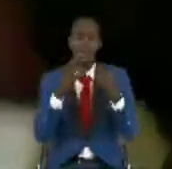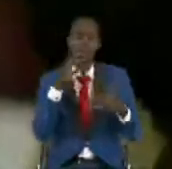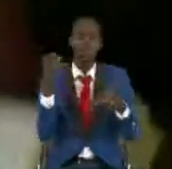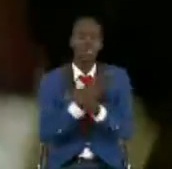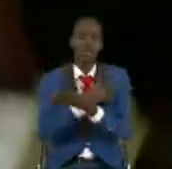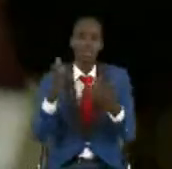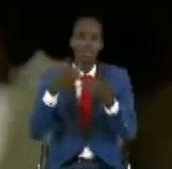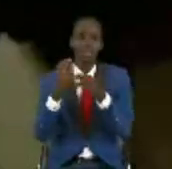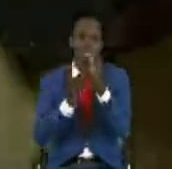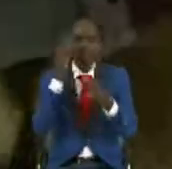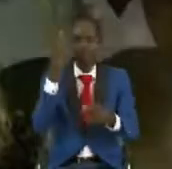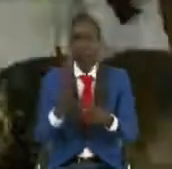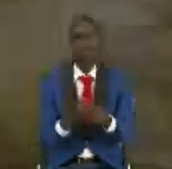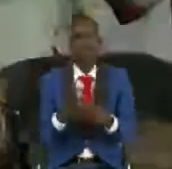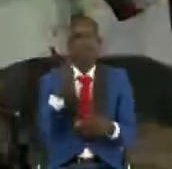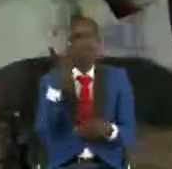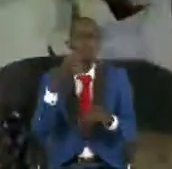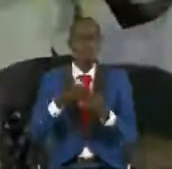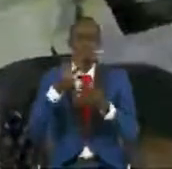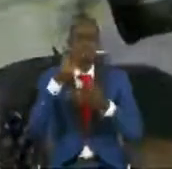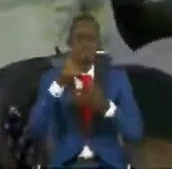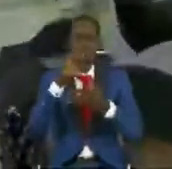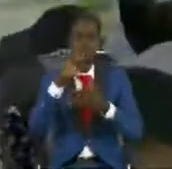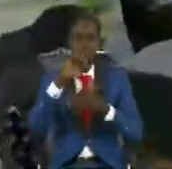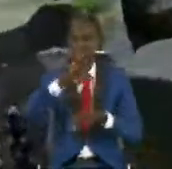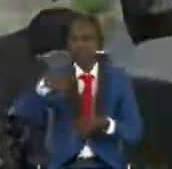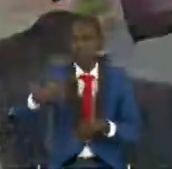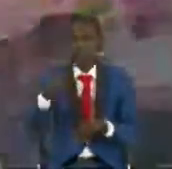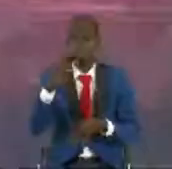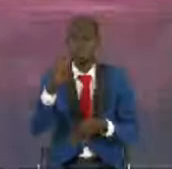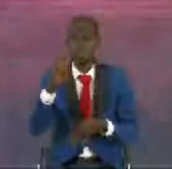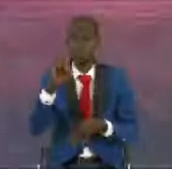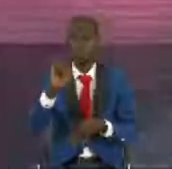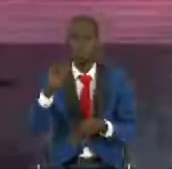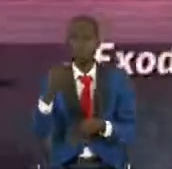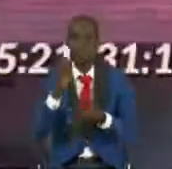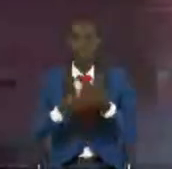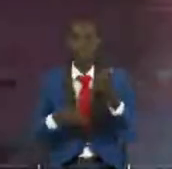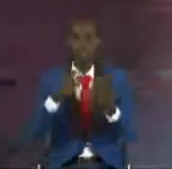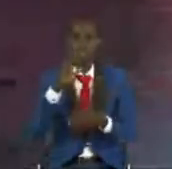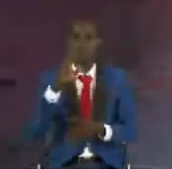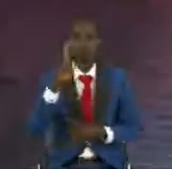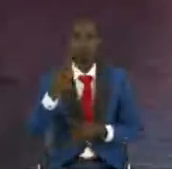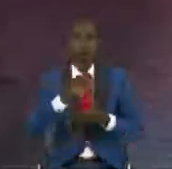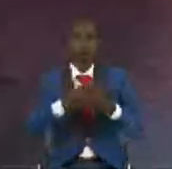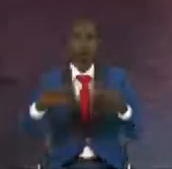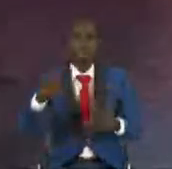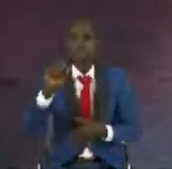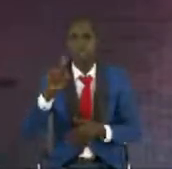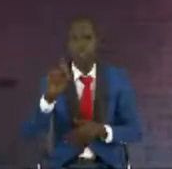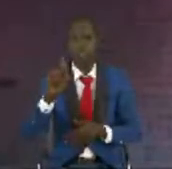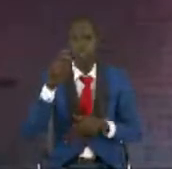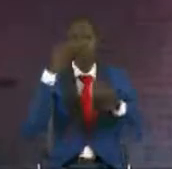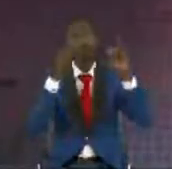de Jésus. Chapitre 31 de Jérémie. Jérémie 31, 11. Jérémie 31, 11.